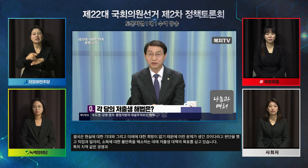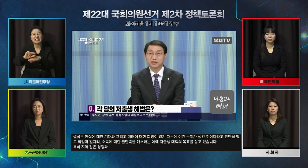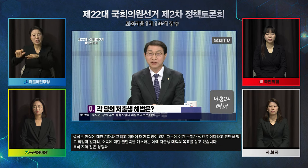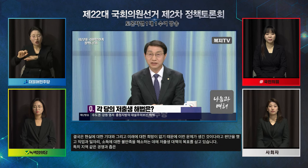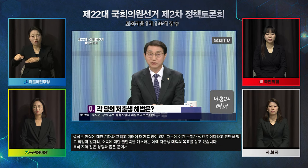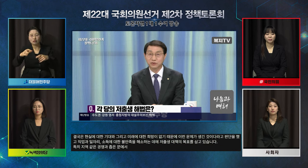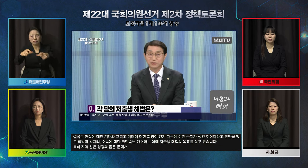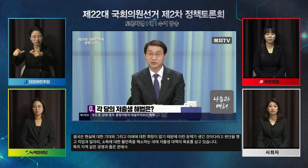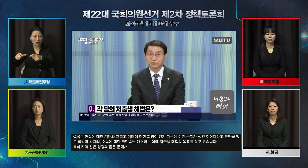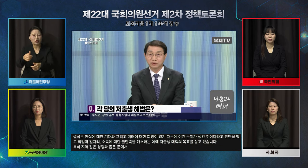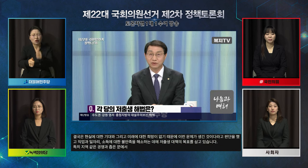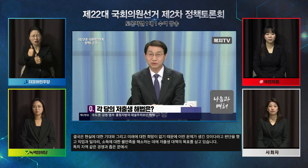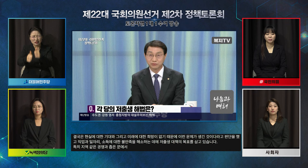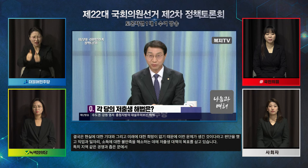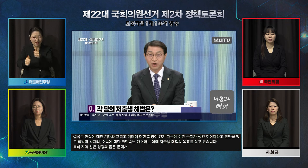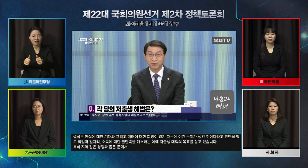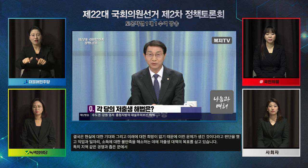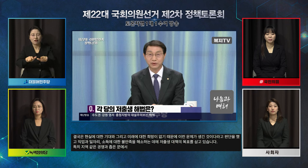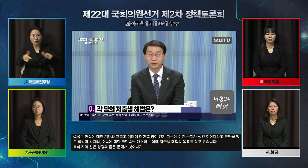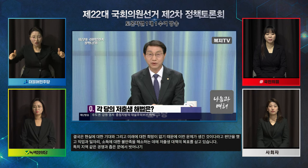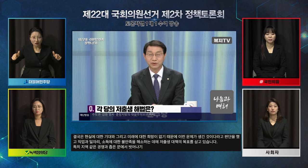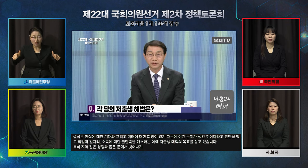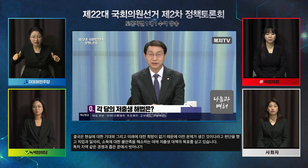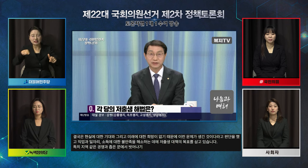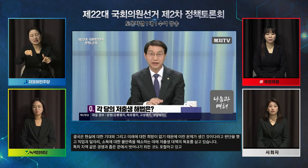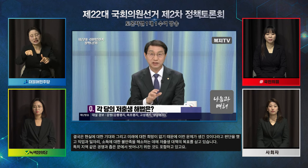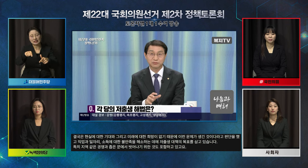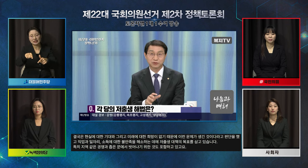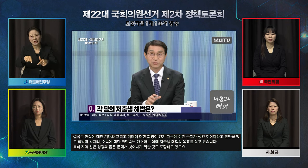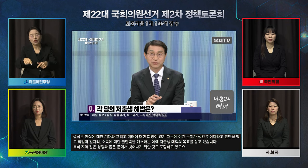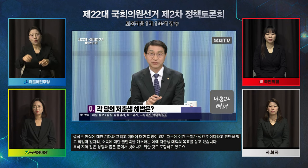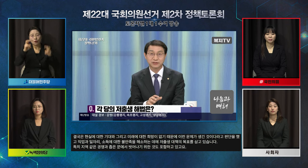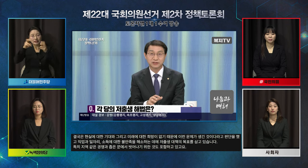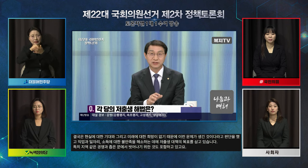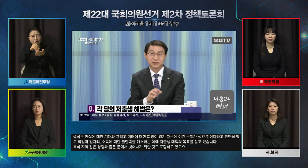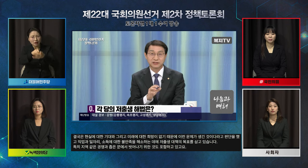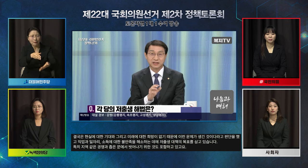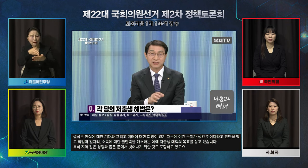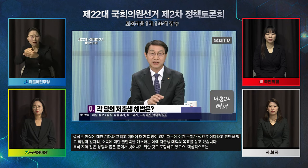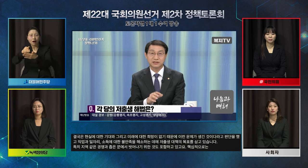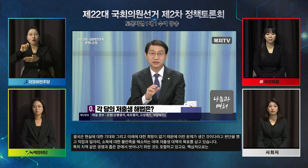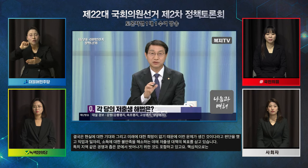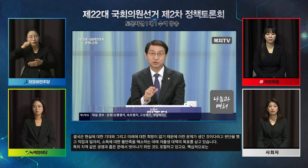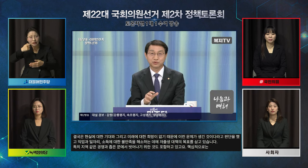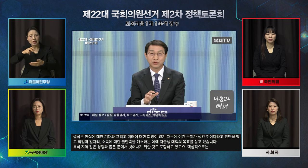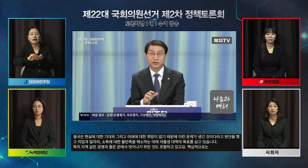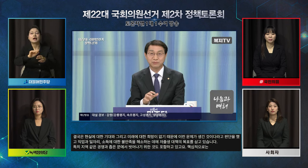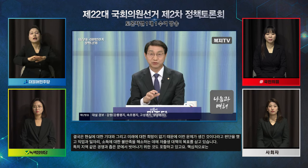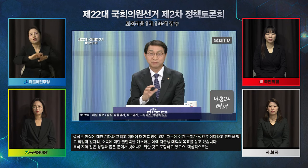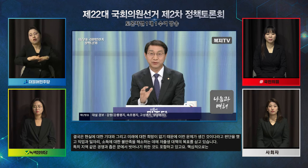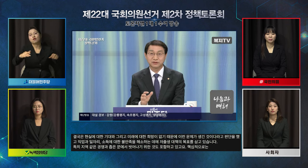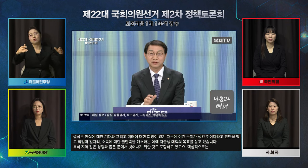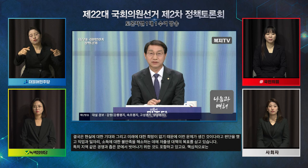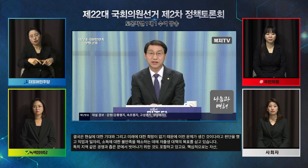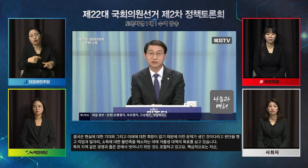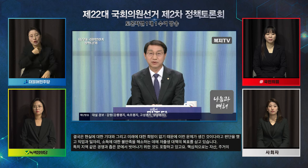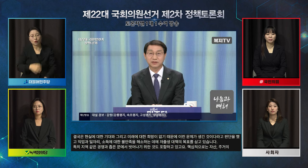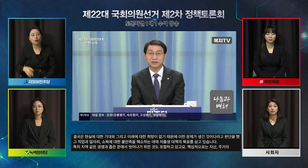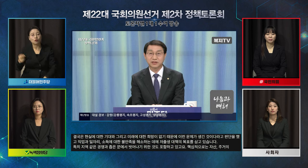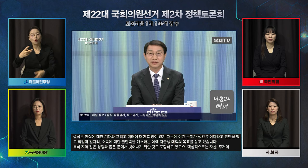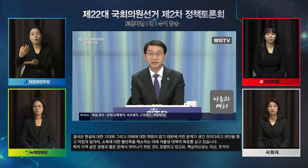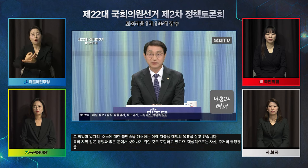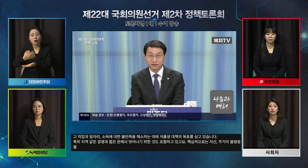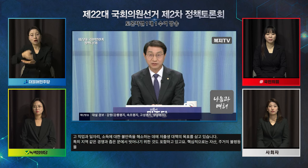벗어나기 위한 것도 포함하고 있고요. 핵심적으로는 자산, 주거의 불평등을